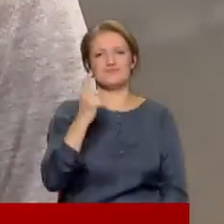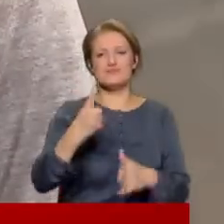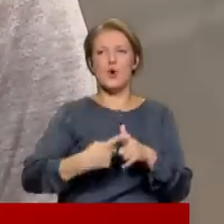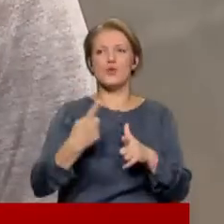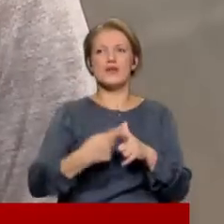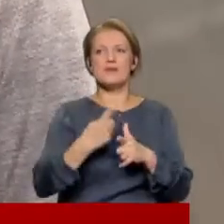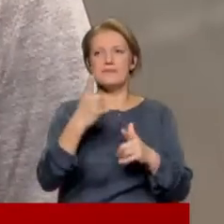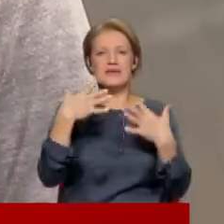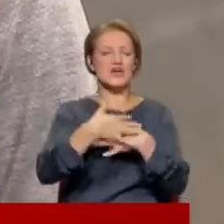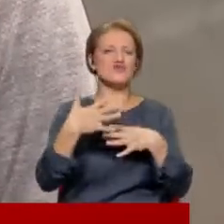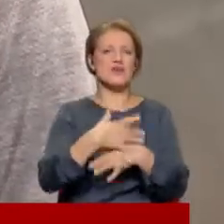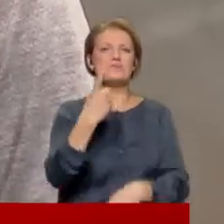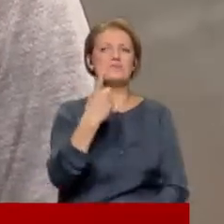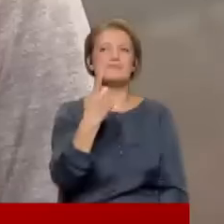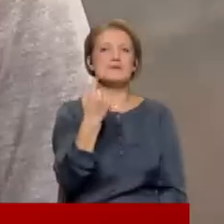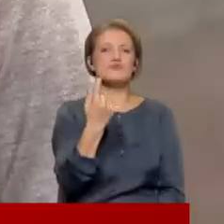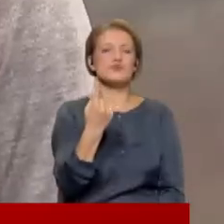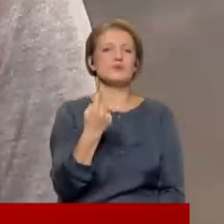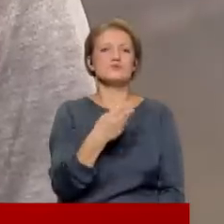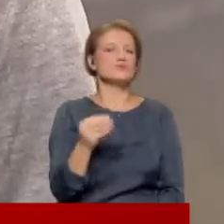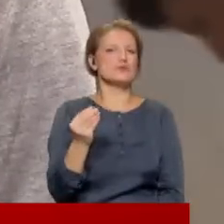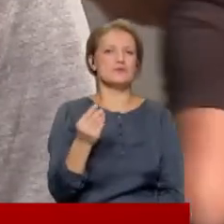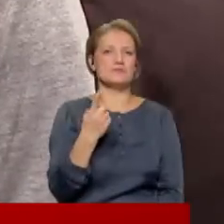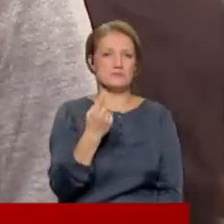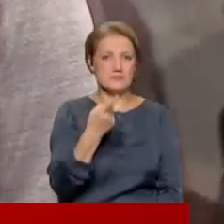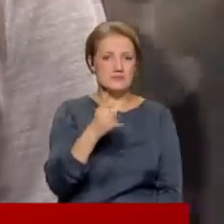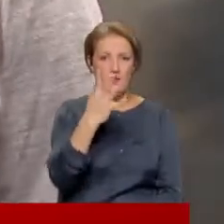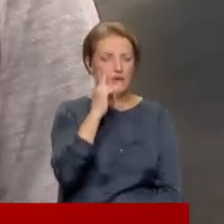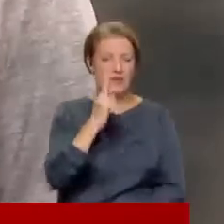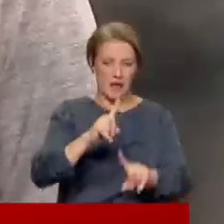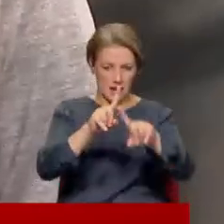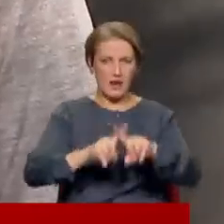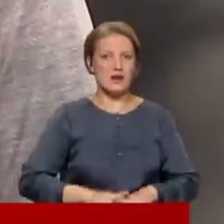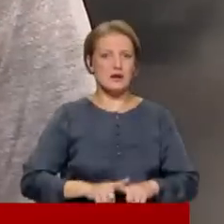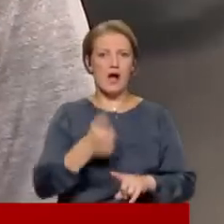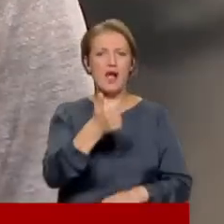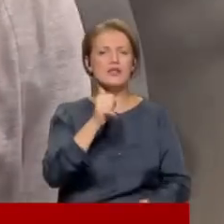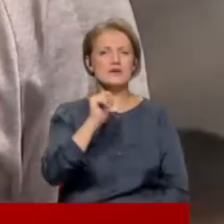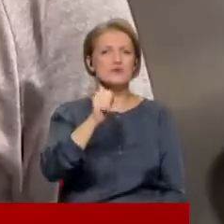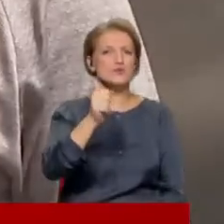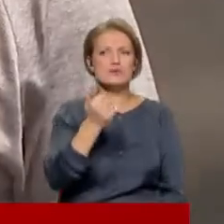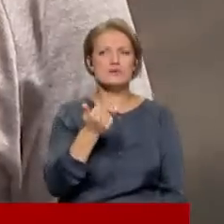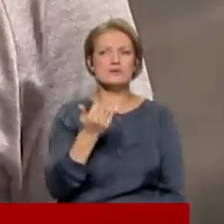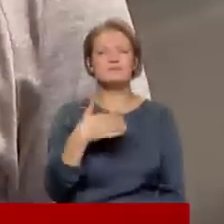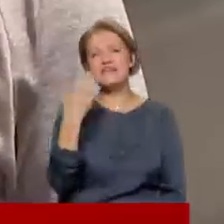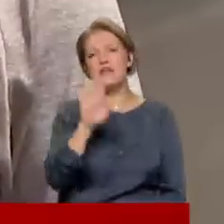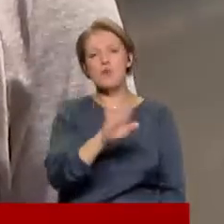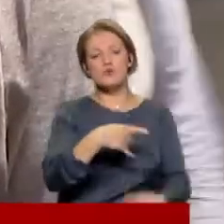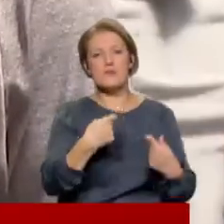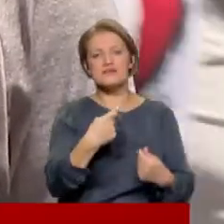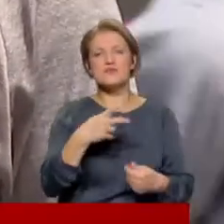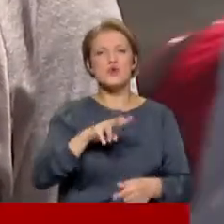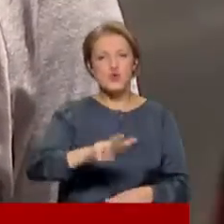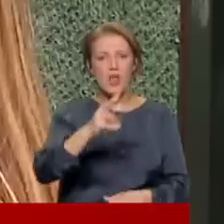otelin geceliği 1,5 milyon lira hesap edebilir misiniz? 4 kişi 6 bin lira bir gece verebilecek misiniz? Hani diğer masrafların, yol